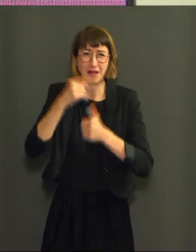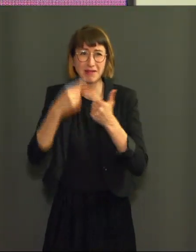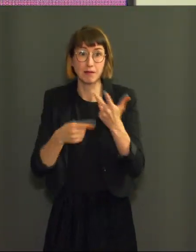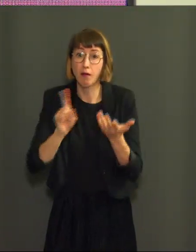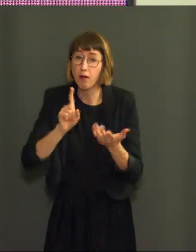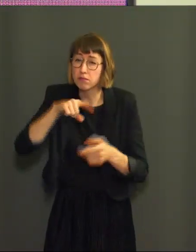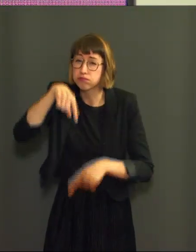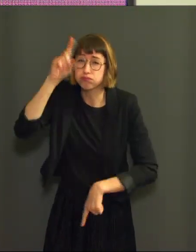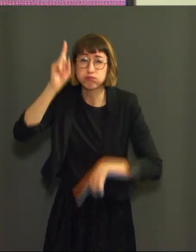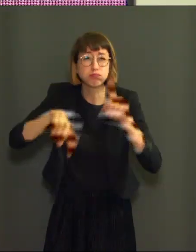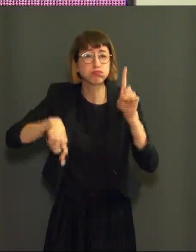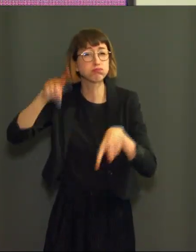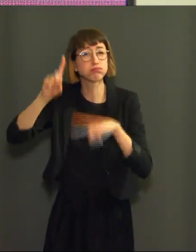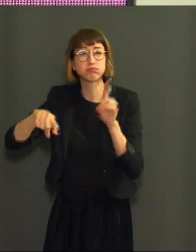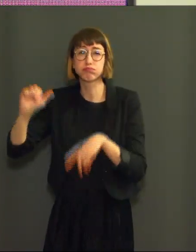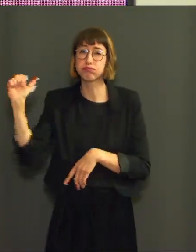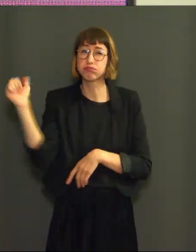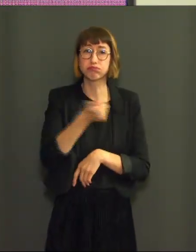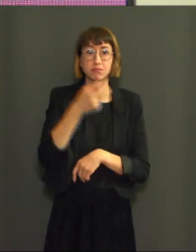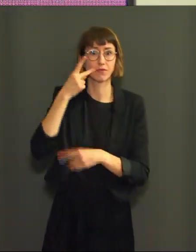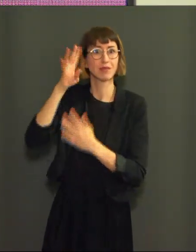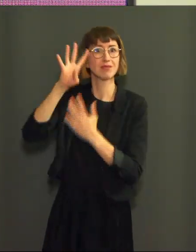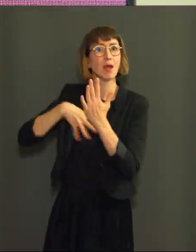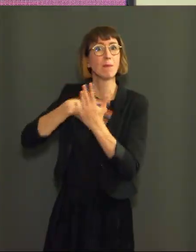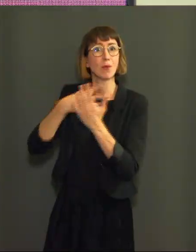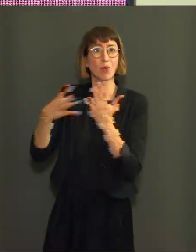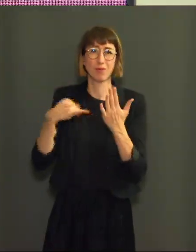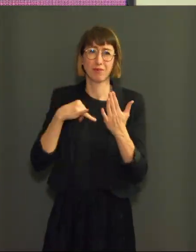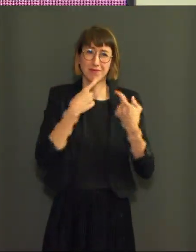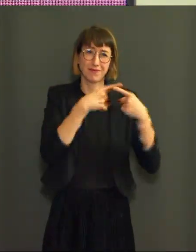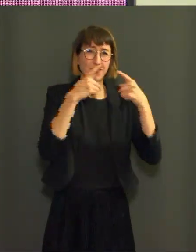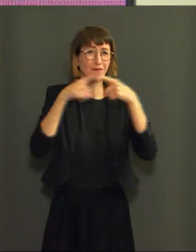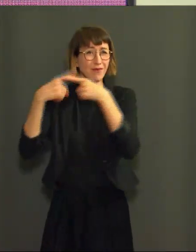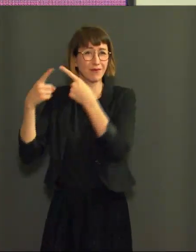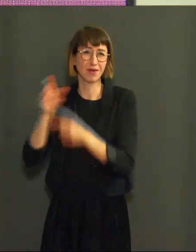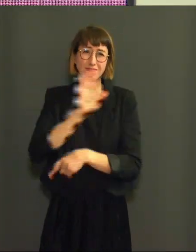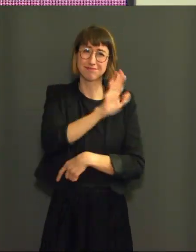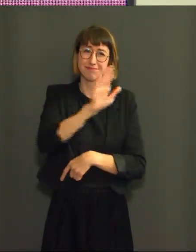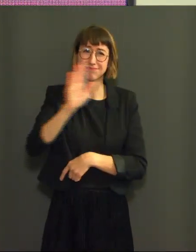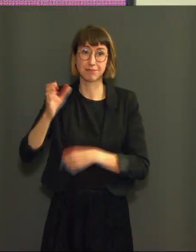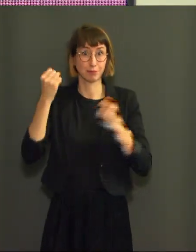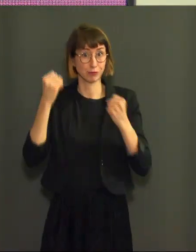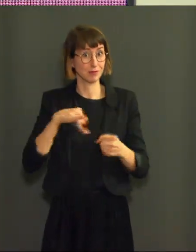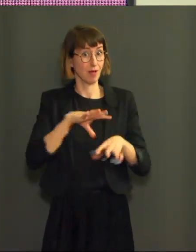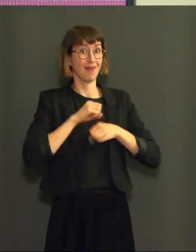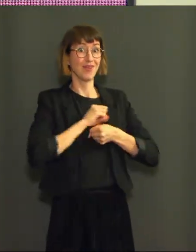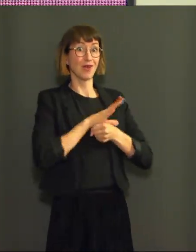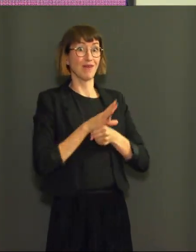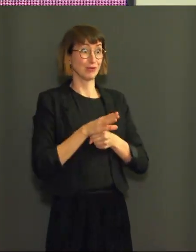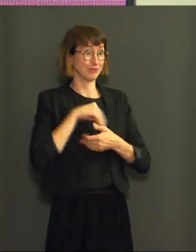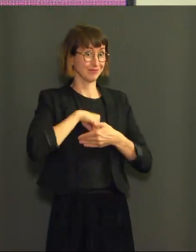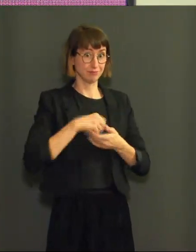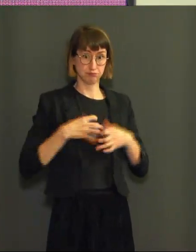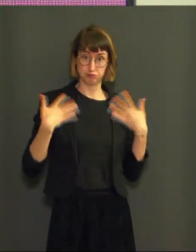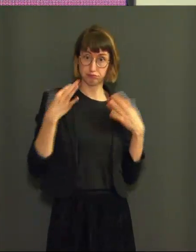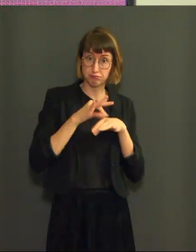depuis quelqu'un qui est asymptomatique jusqu'à quelqu'un qui a des plaintes légères ou parfois des plaintes significatives et